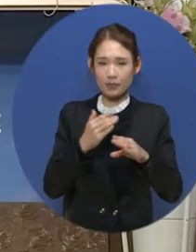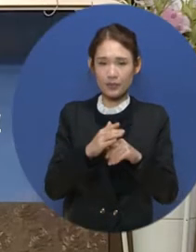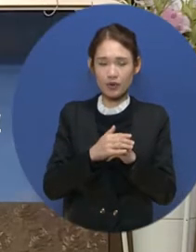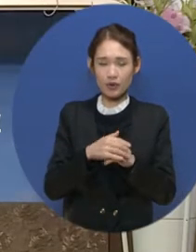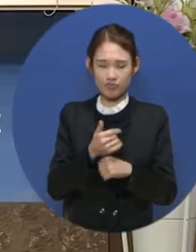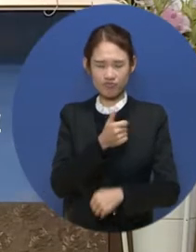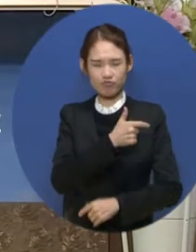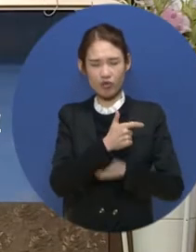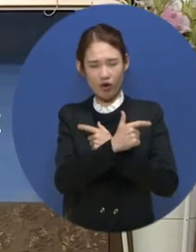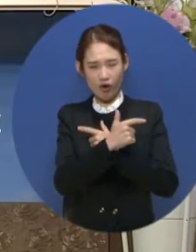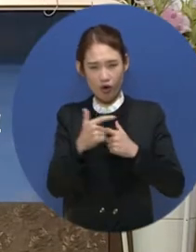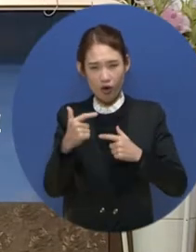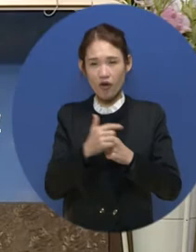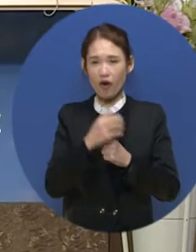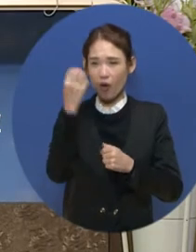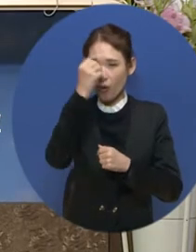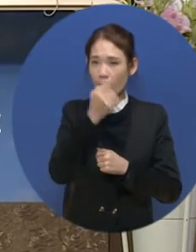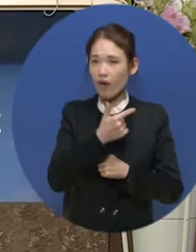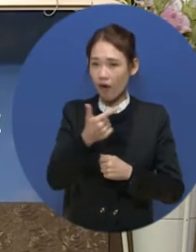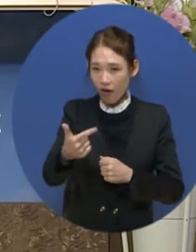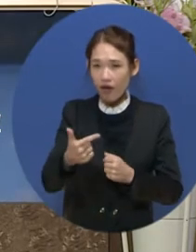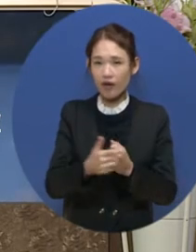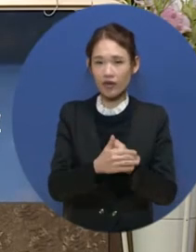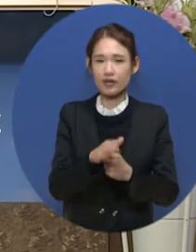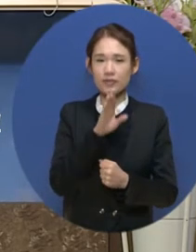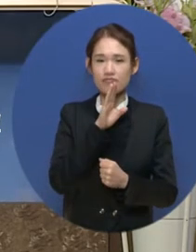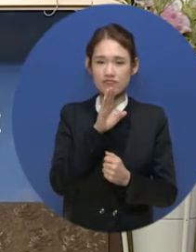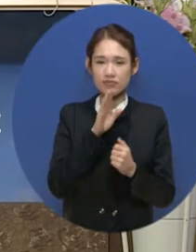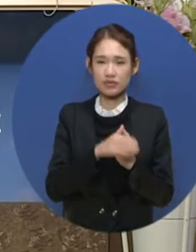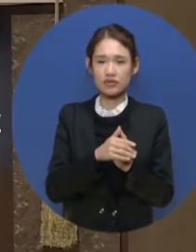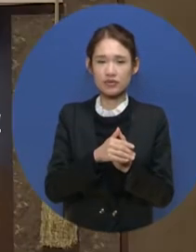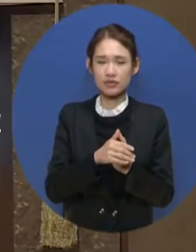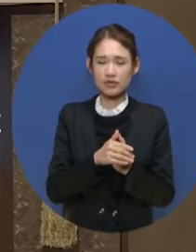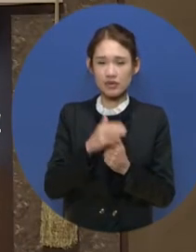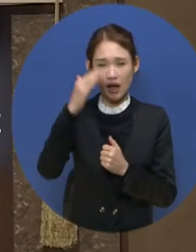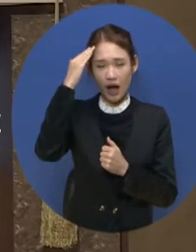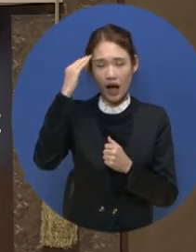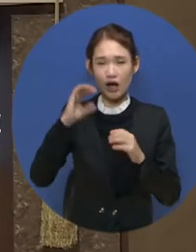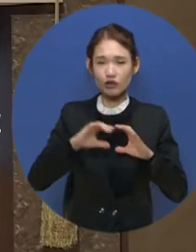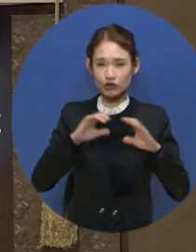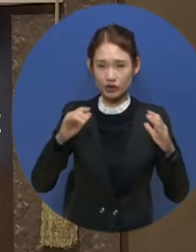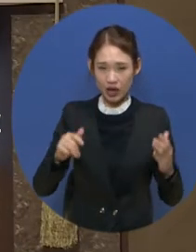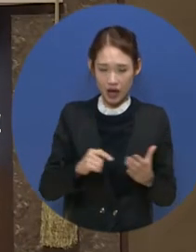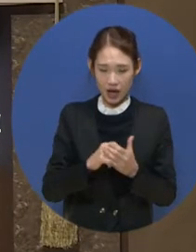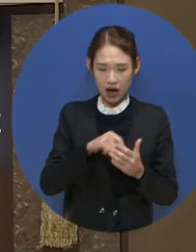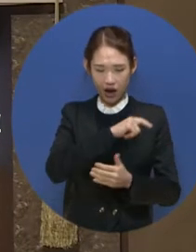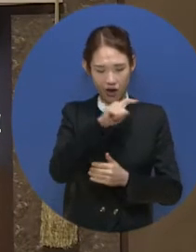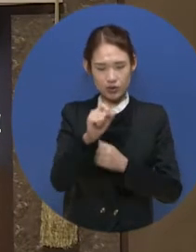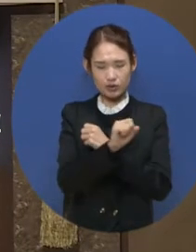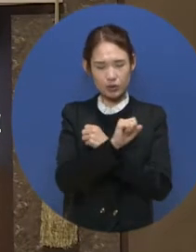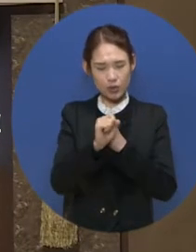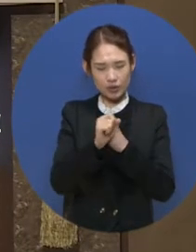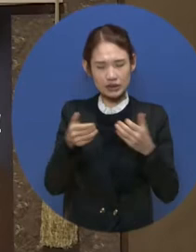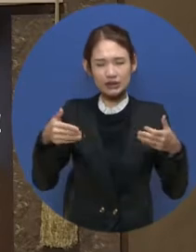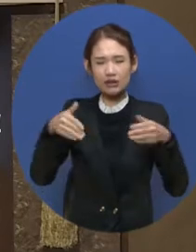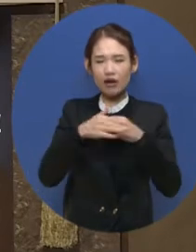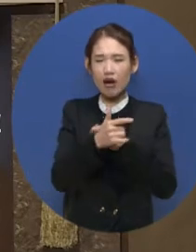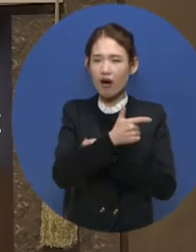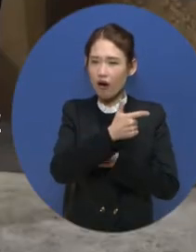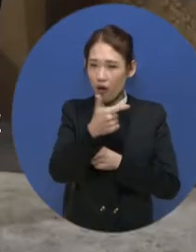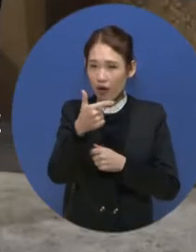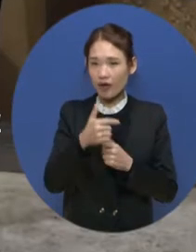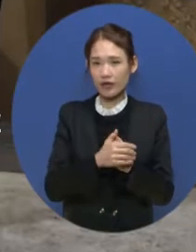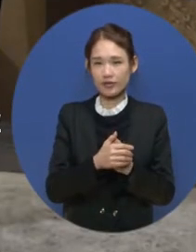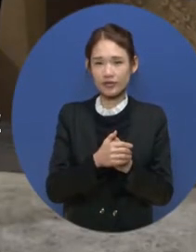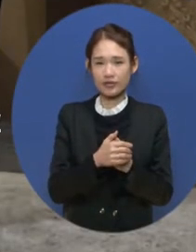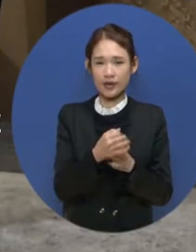그죠 예은 한게 좀 규모가 있는 내야 되요 우리나라에서는 그래도 좀 큰 편에 속하기 의 직원입니다 4